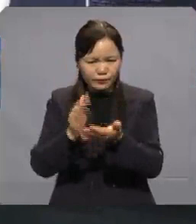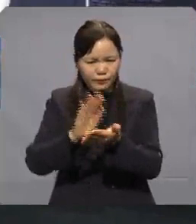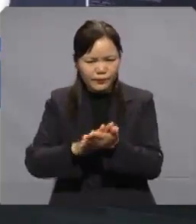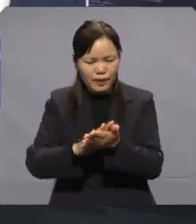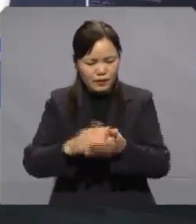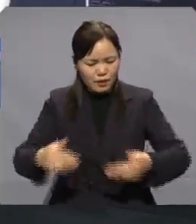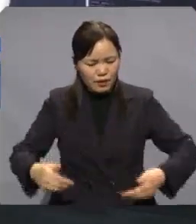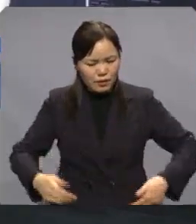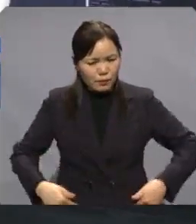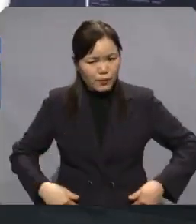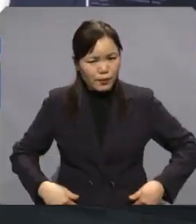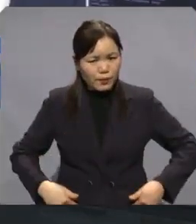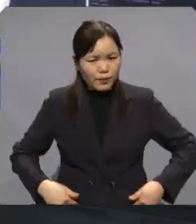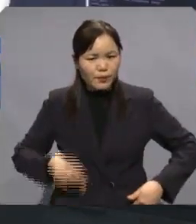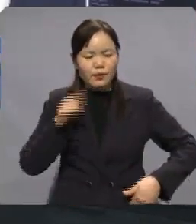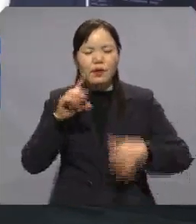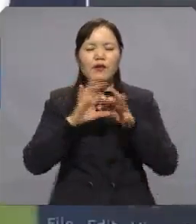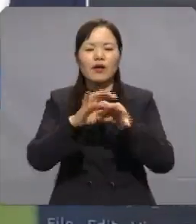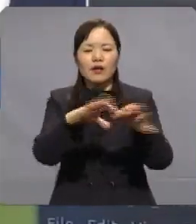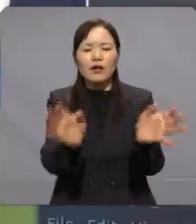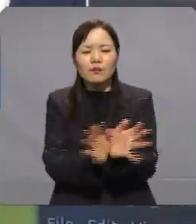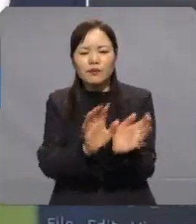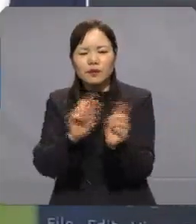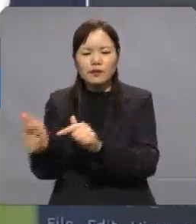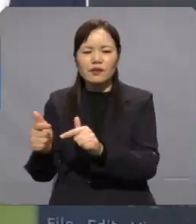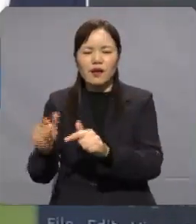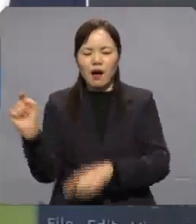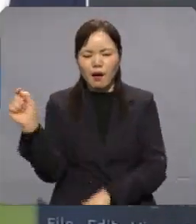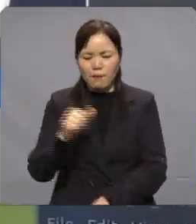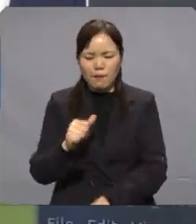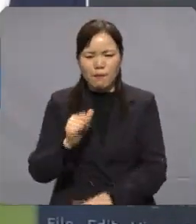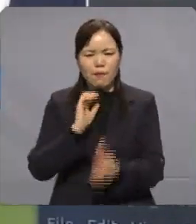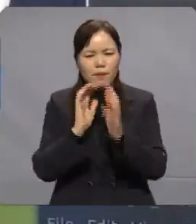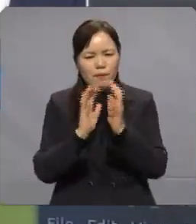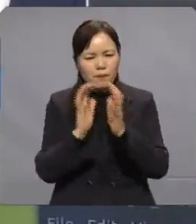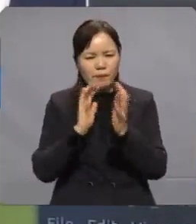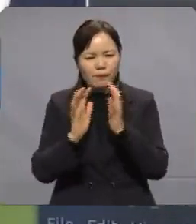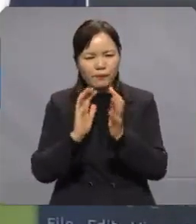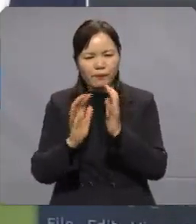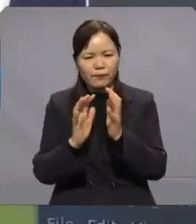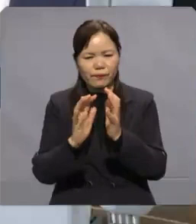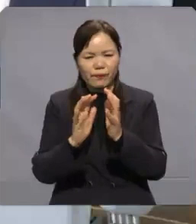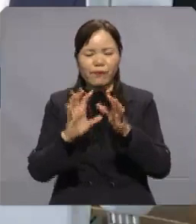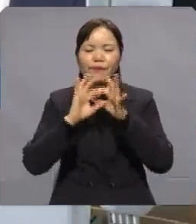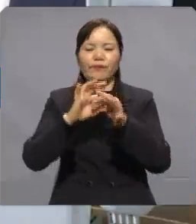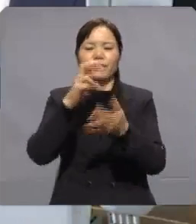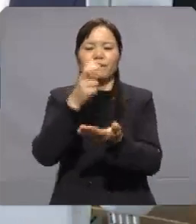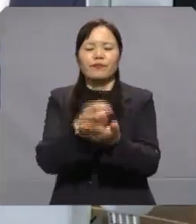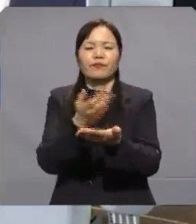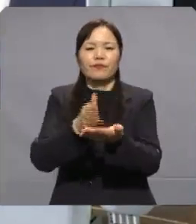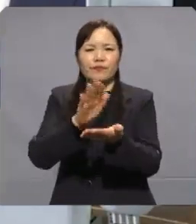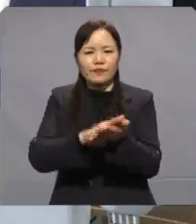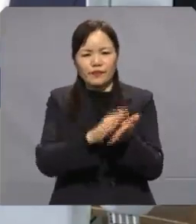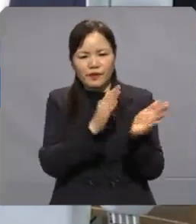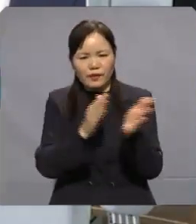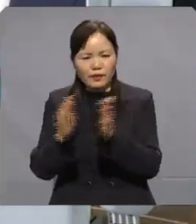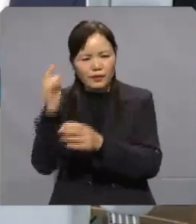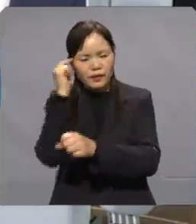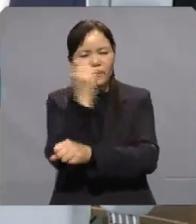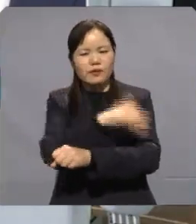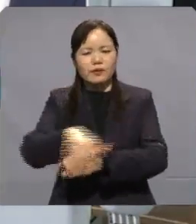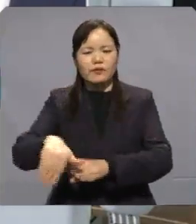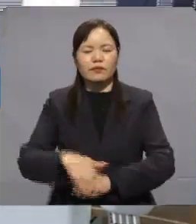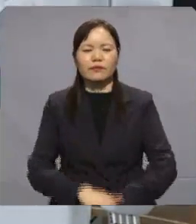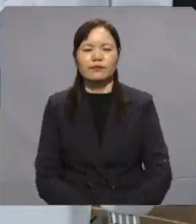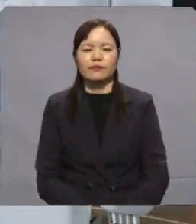수요가 발생하면 그때 관련 정부와 관련 부처들과 함께 신속하게 의사결정을 이루어서 관련된 법 제도를 정비해